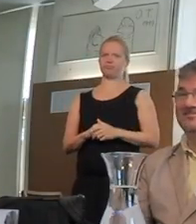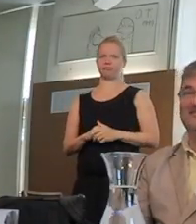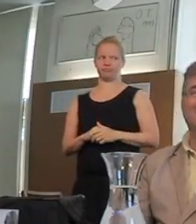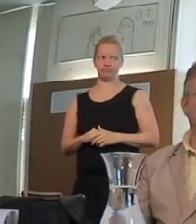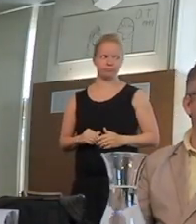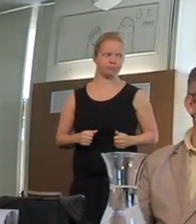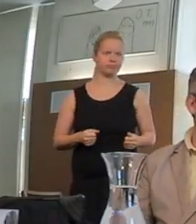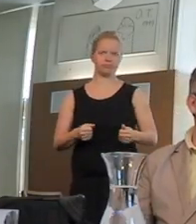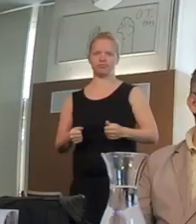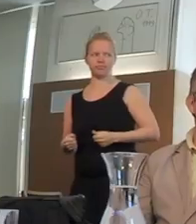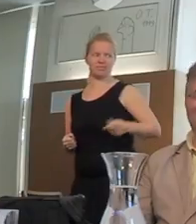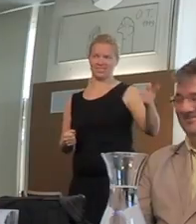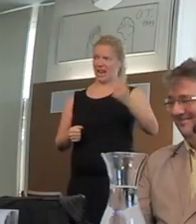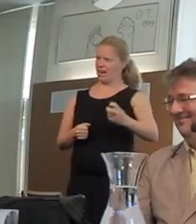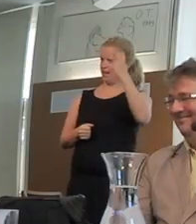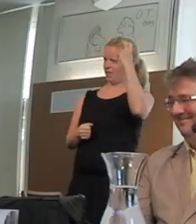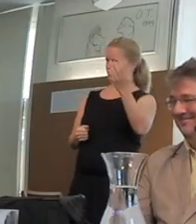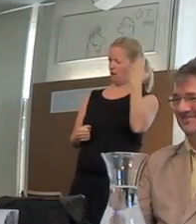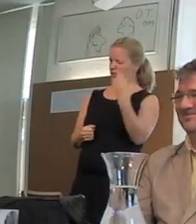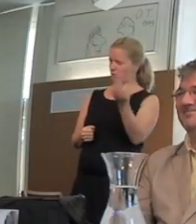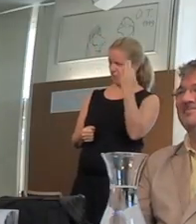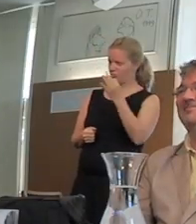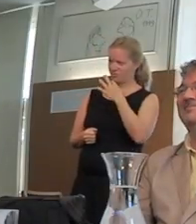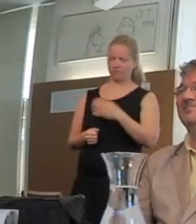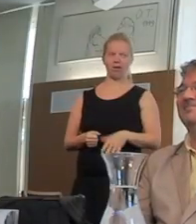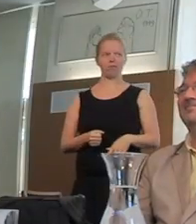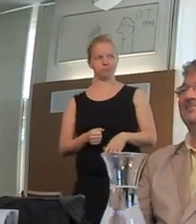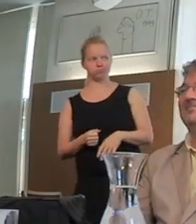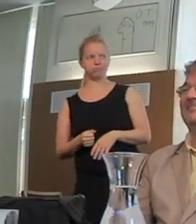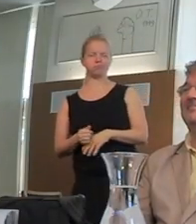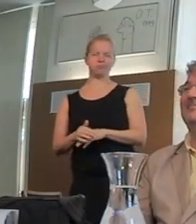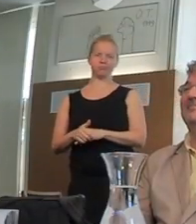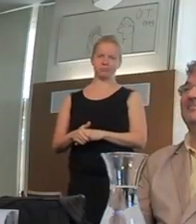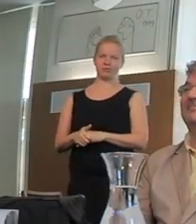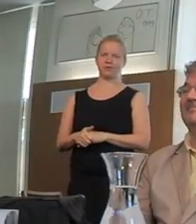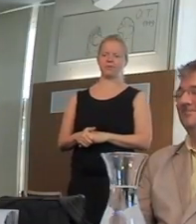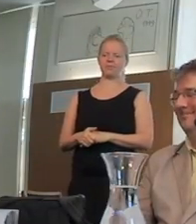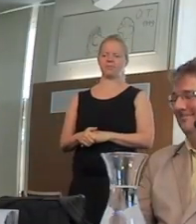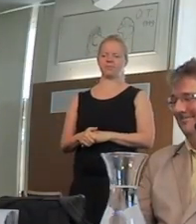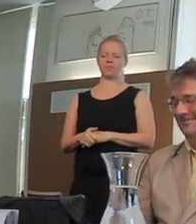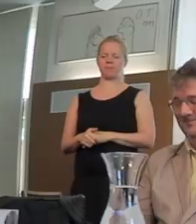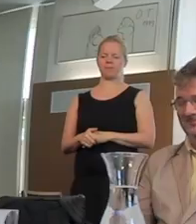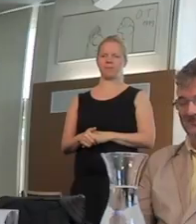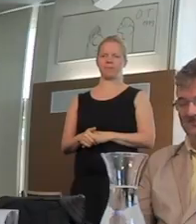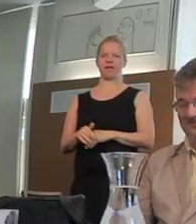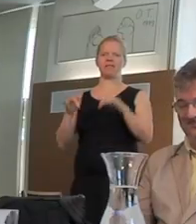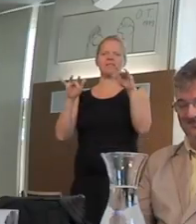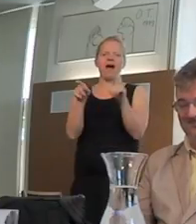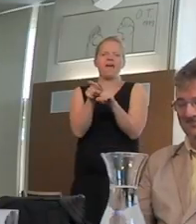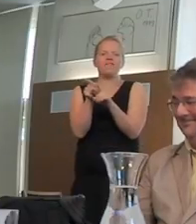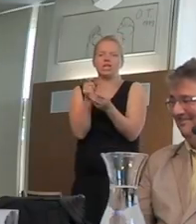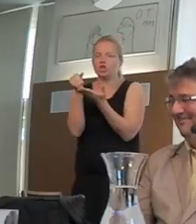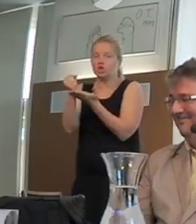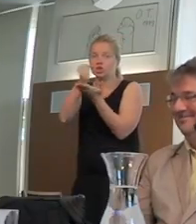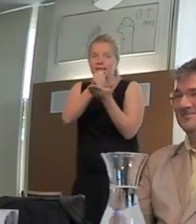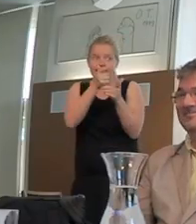Und immer wieder eine, Lift, gell? Eine, es war immer eine so eine Scavenger-Hunt, eine Schnitzeljagd. Man